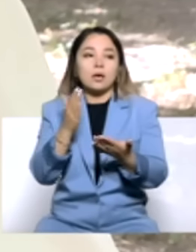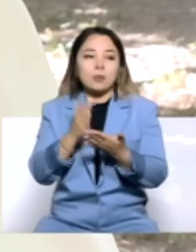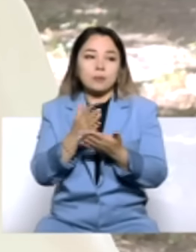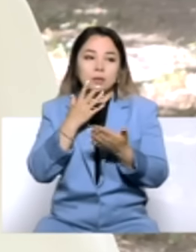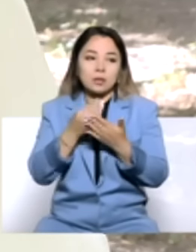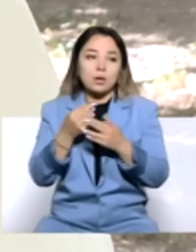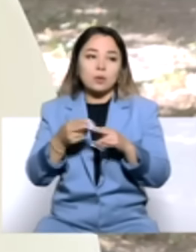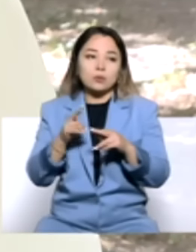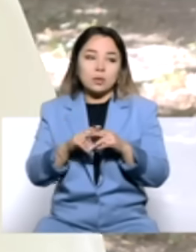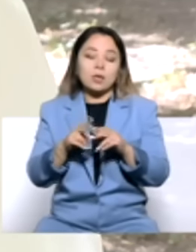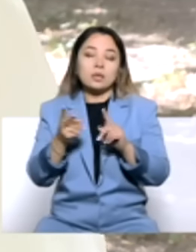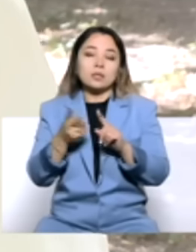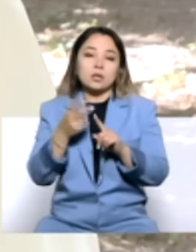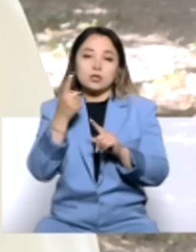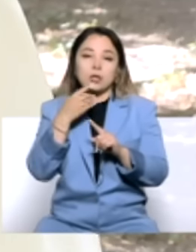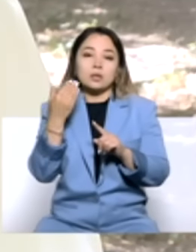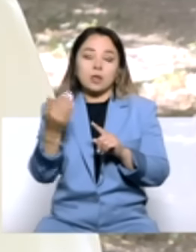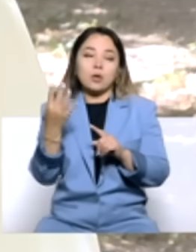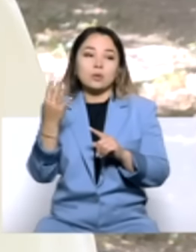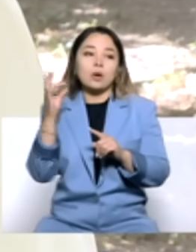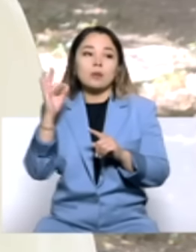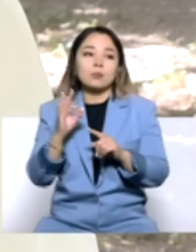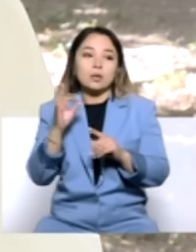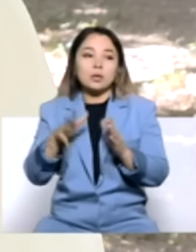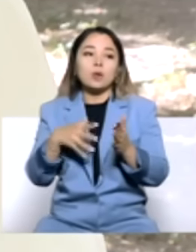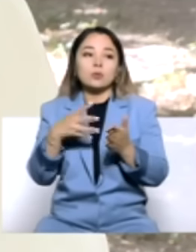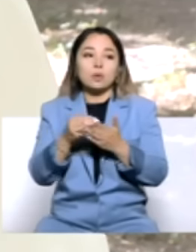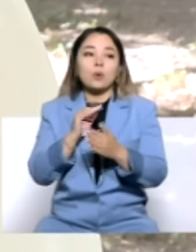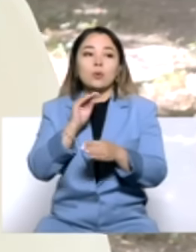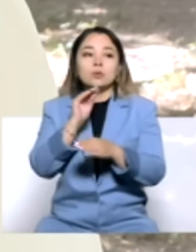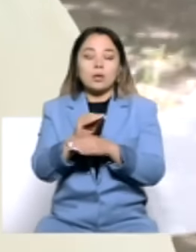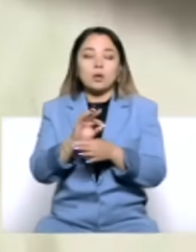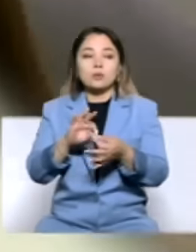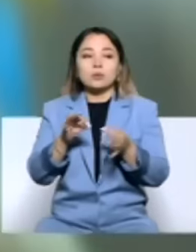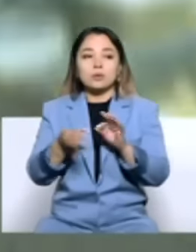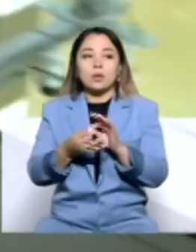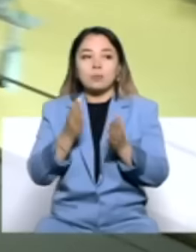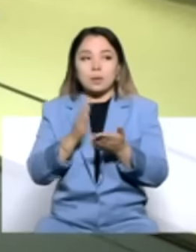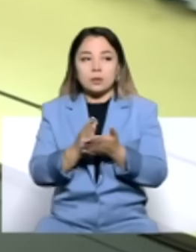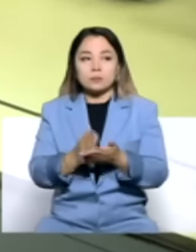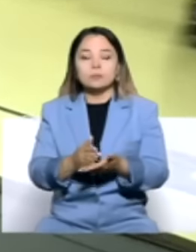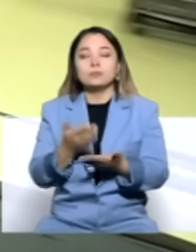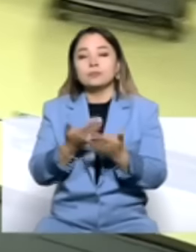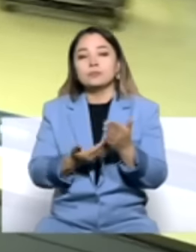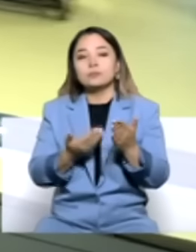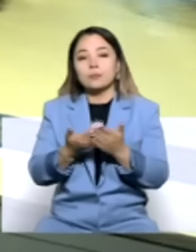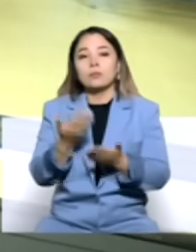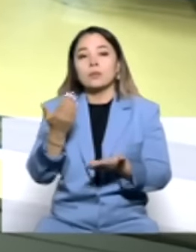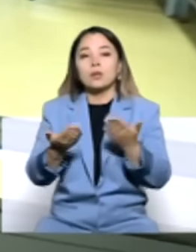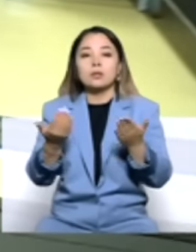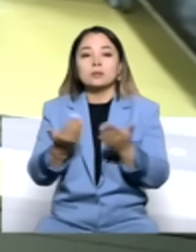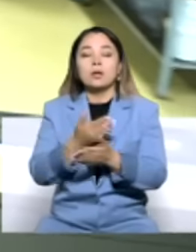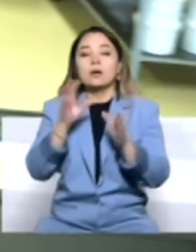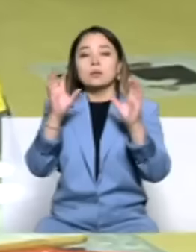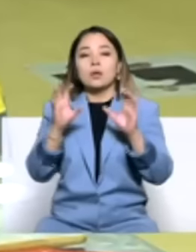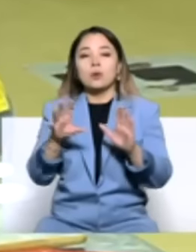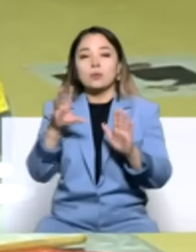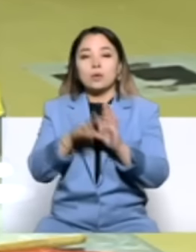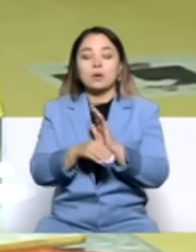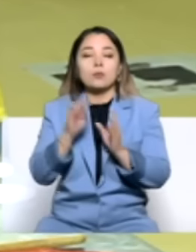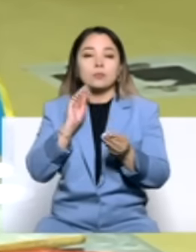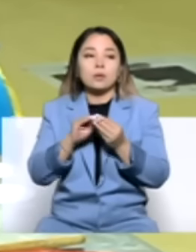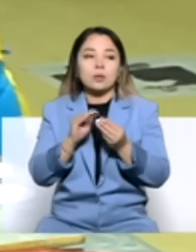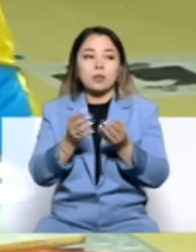да, екінші жағынан 4%-дық төлемді қосып қиындатып отыр. Сарапшылар, егер жаңа салық кодексі осы